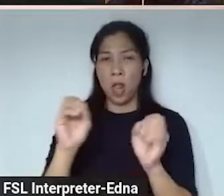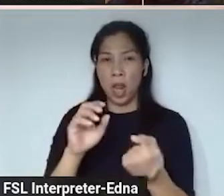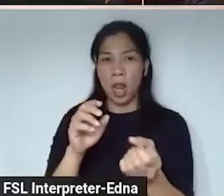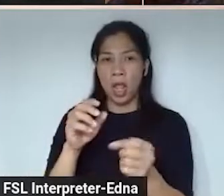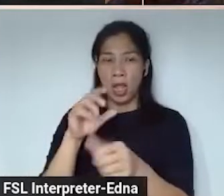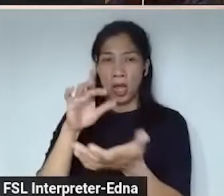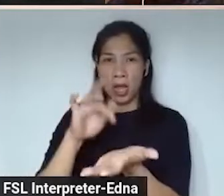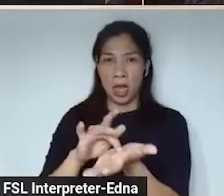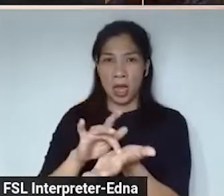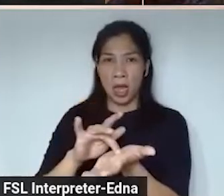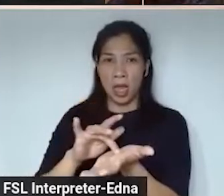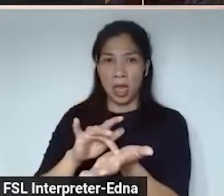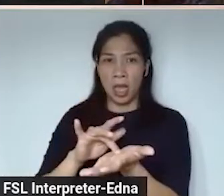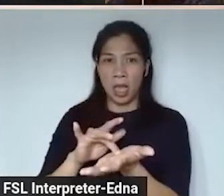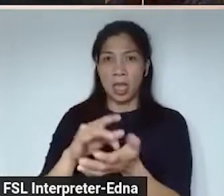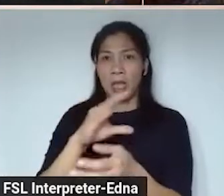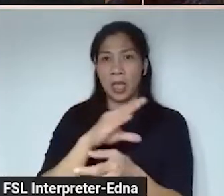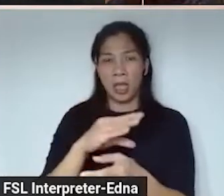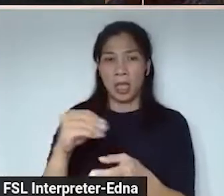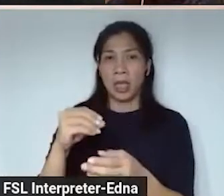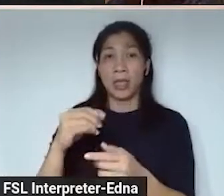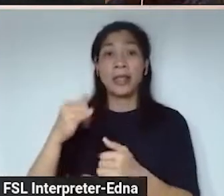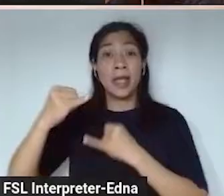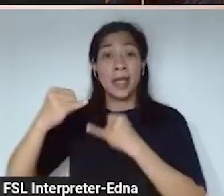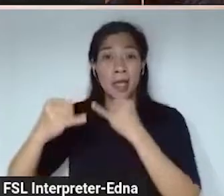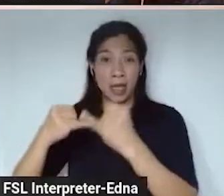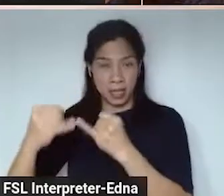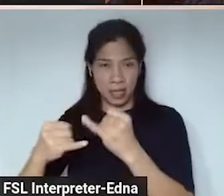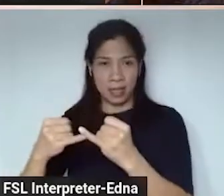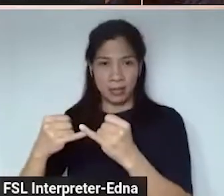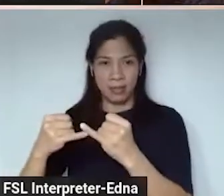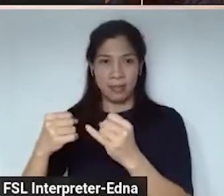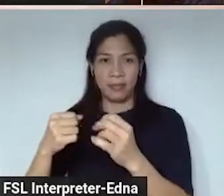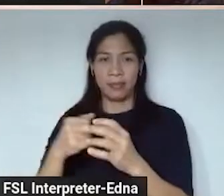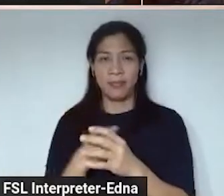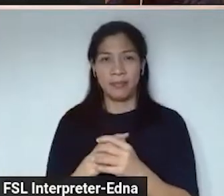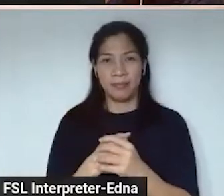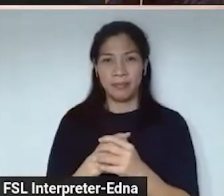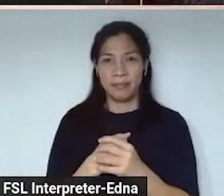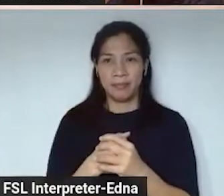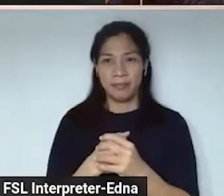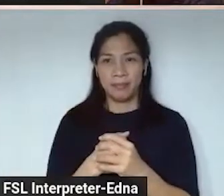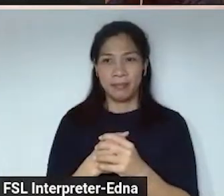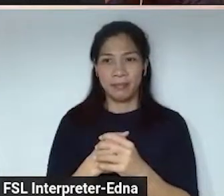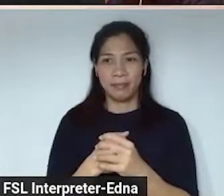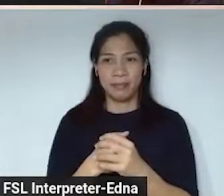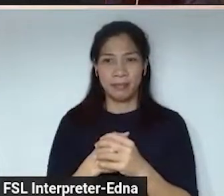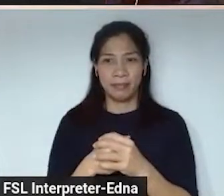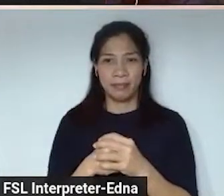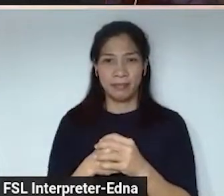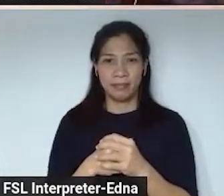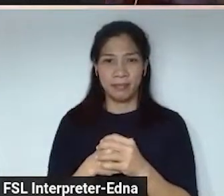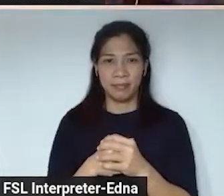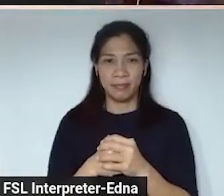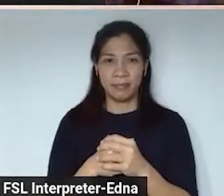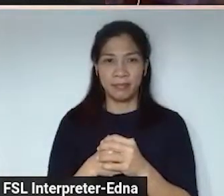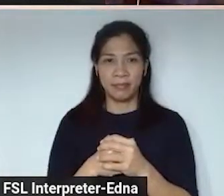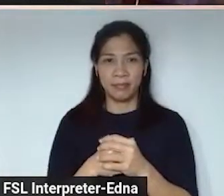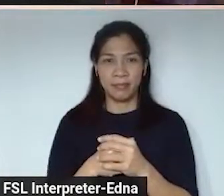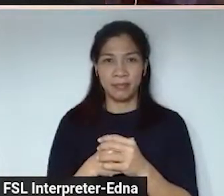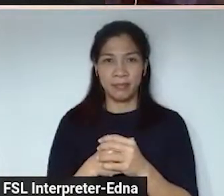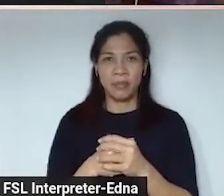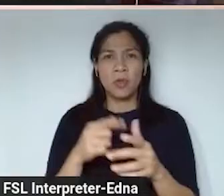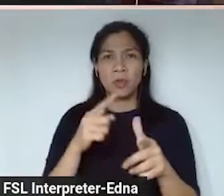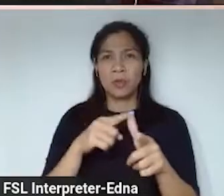ay namamanay. So, yung mga typical na explanation ng doktor. I remember yung mother ko